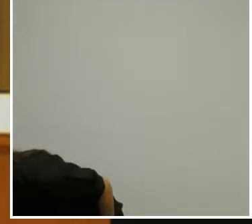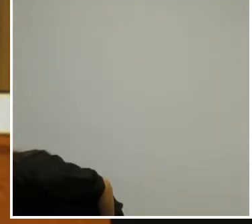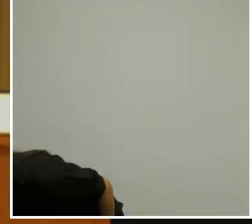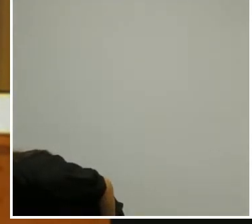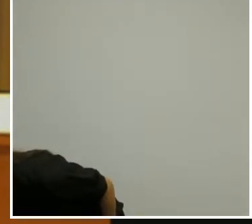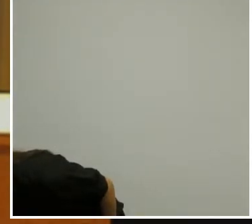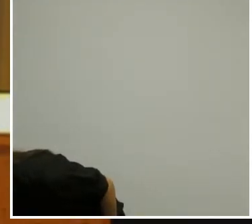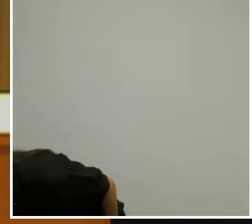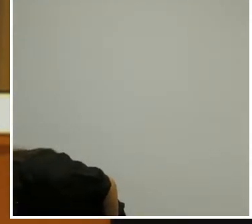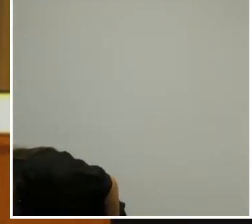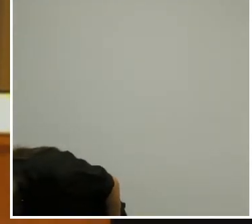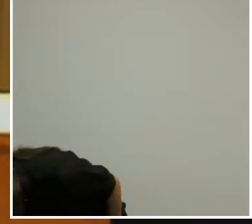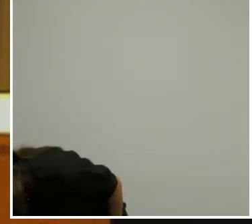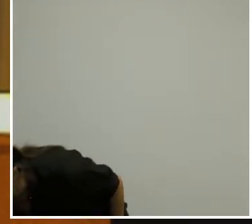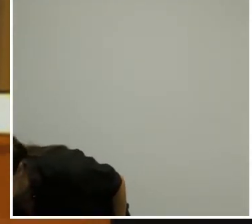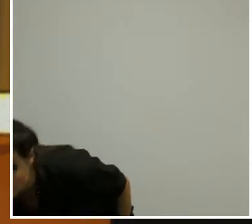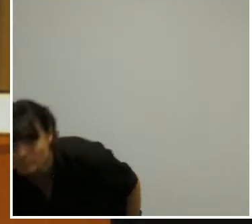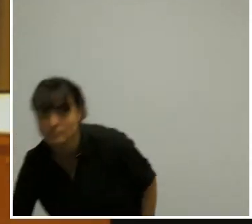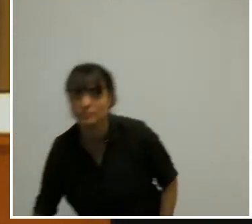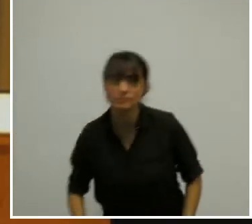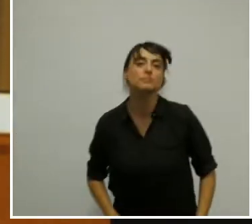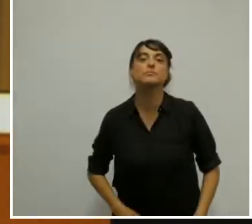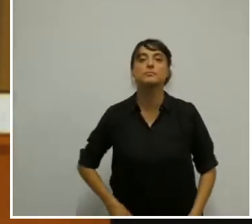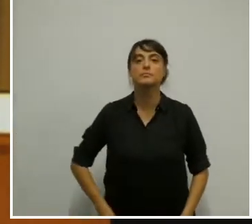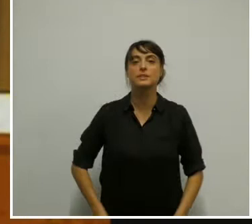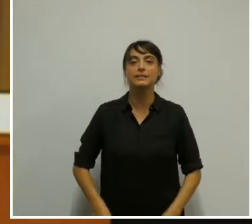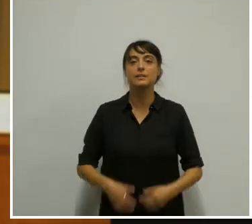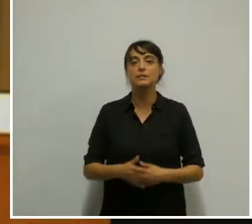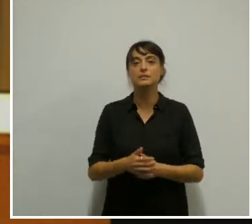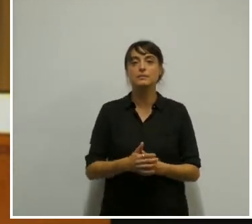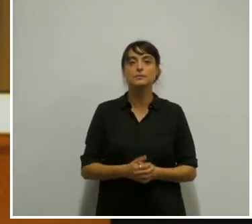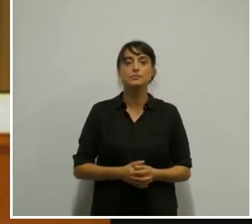Bona tarda a tothom. Benvinguts al Consell Escolar del Districte Sant Martí.